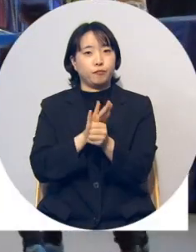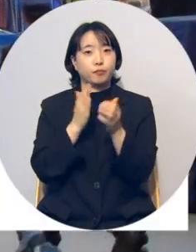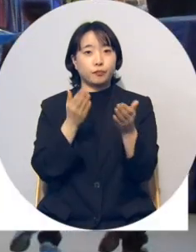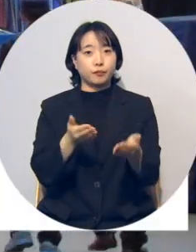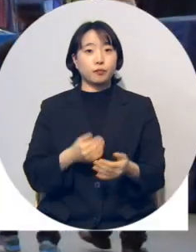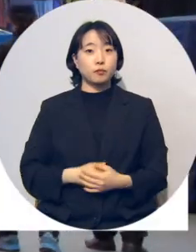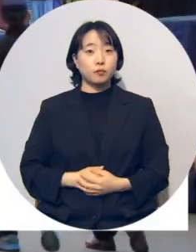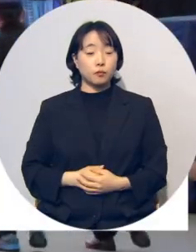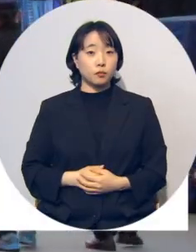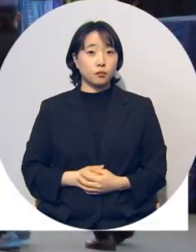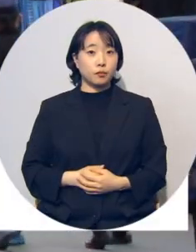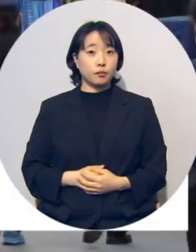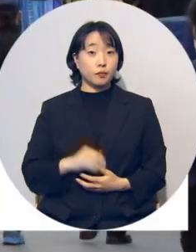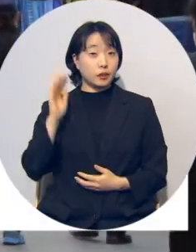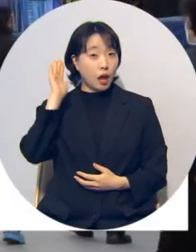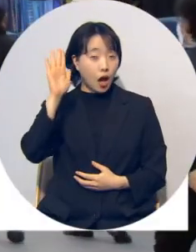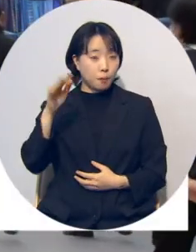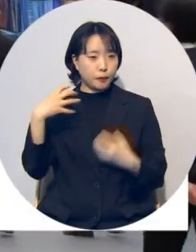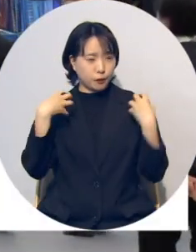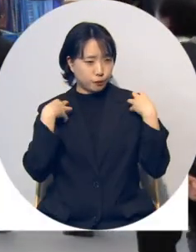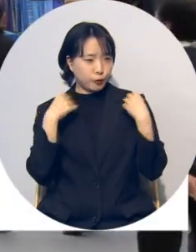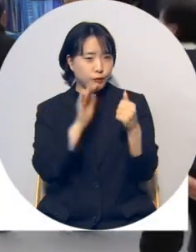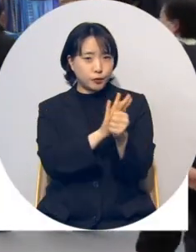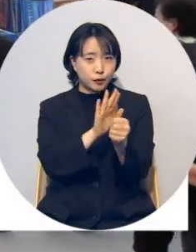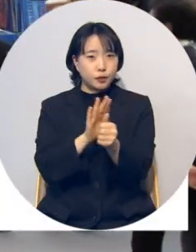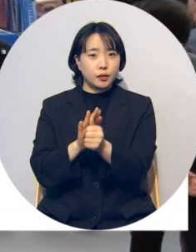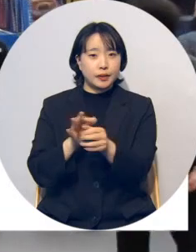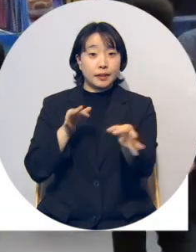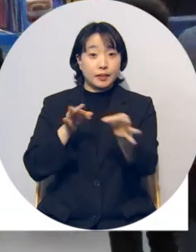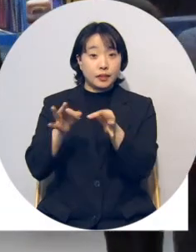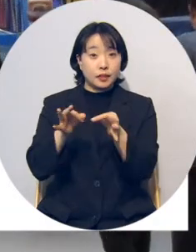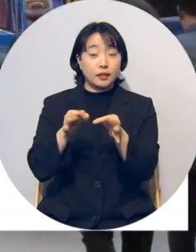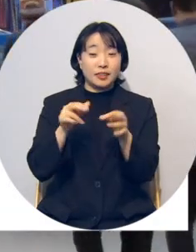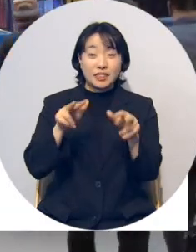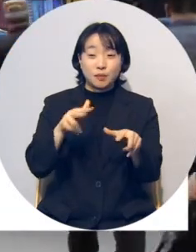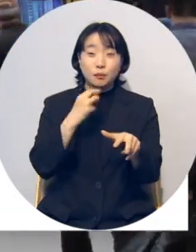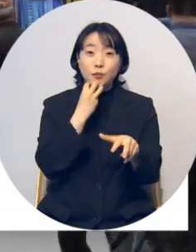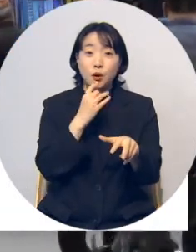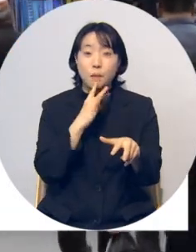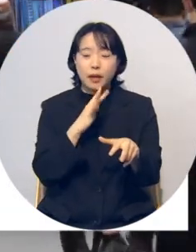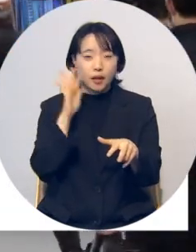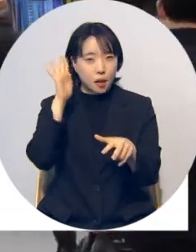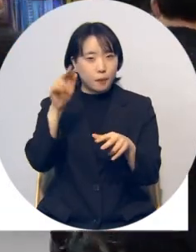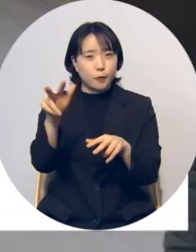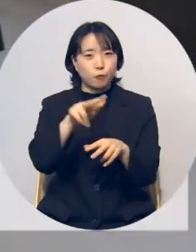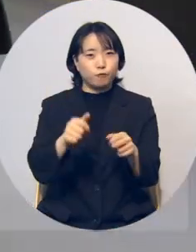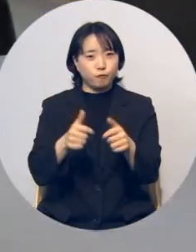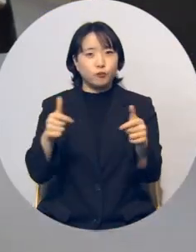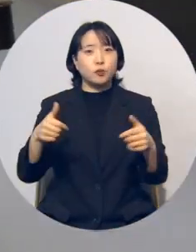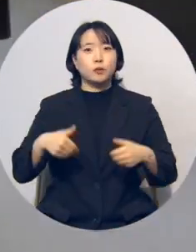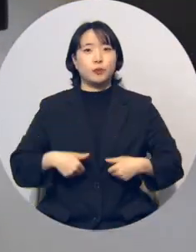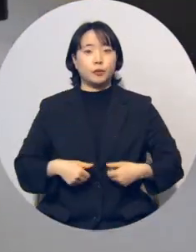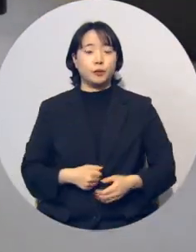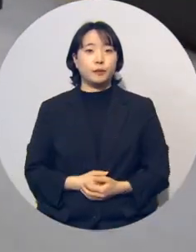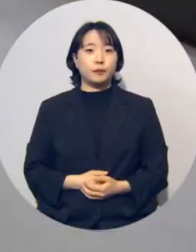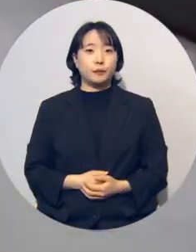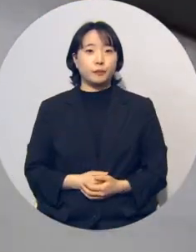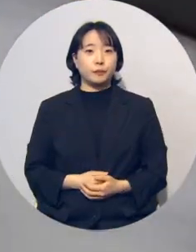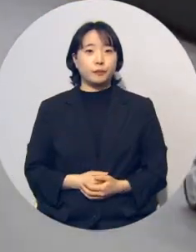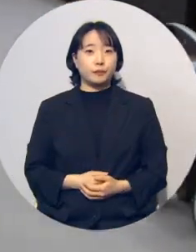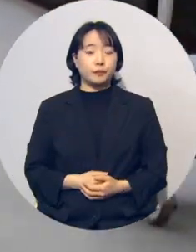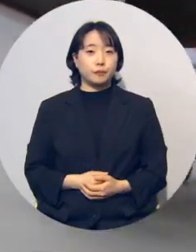앞으로도 협조를 계속 이어서 전통시장 전반으로 정부 지원이 확대될 수 있기를 바랍니다. 또한